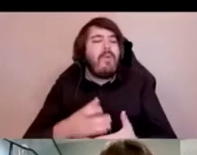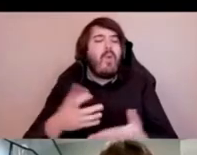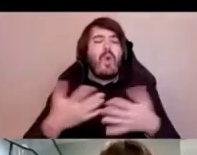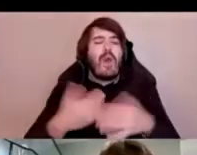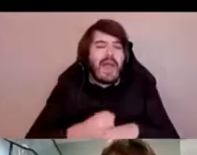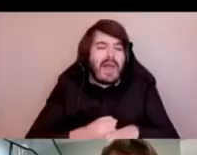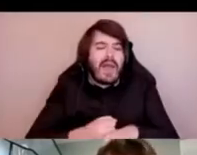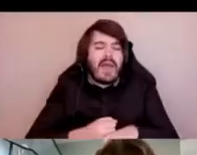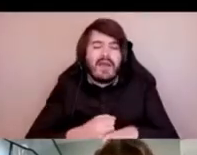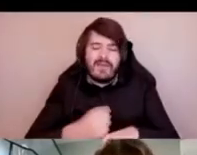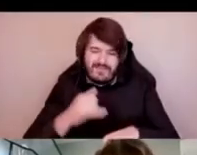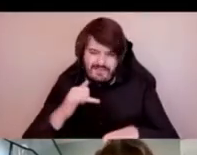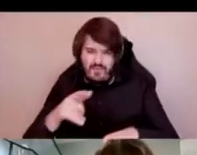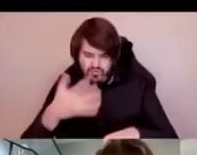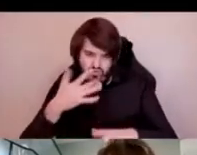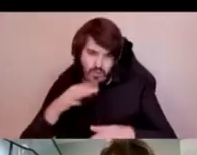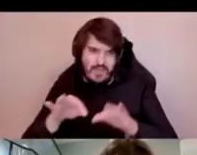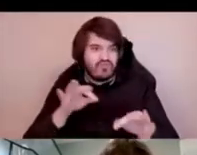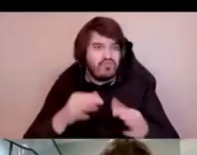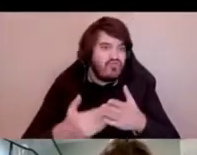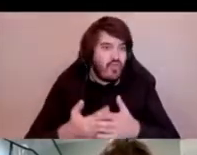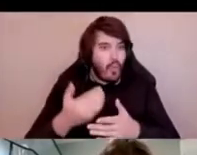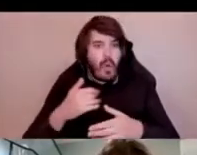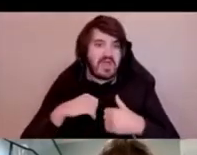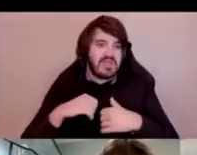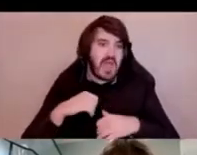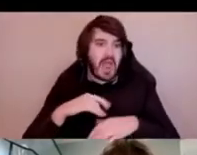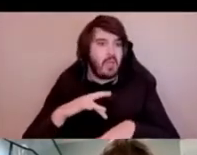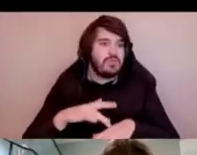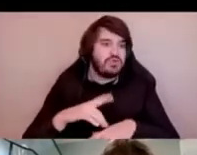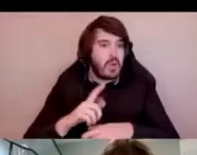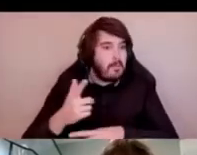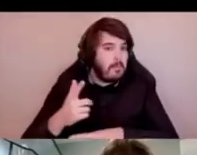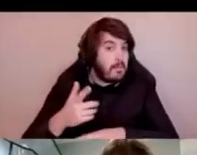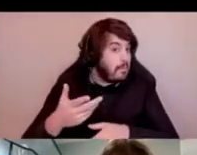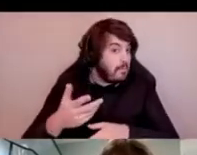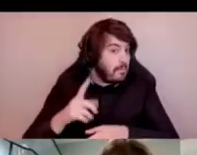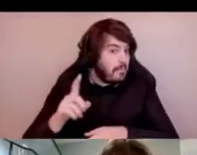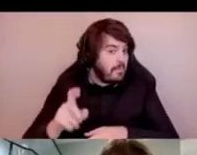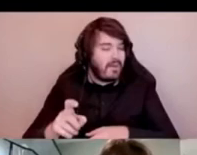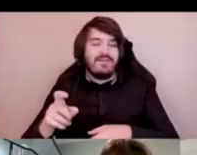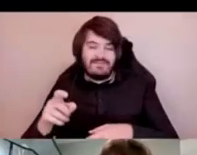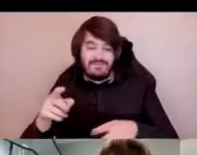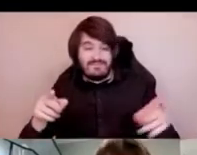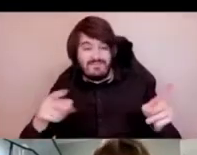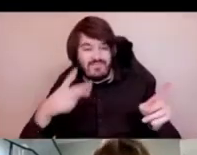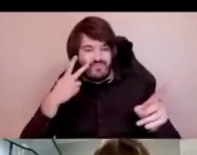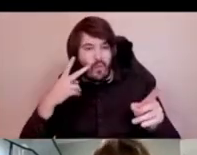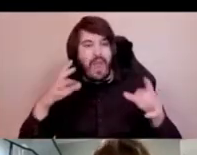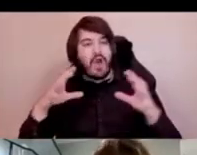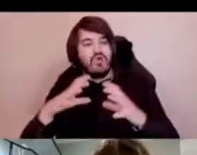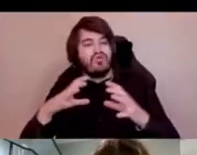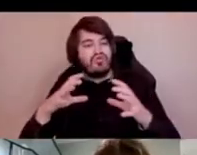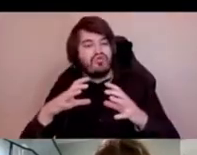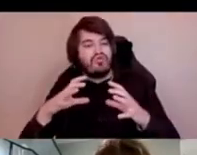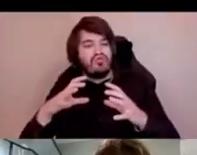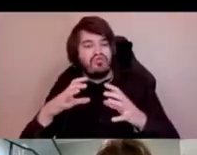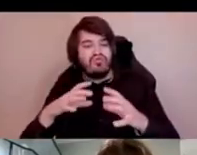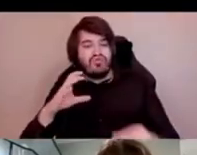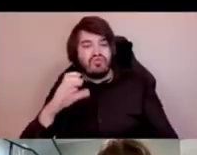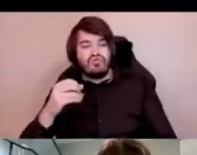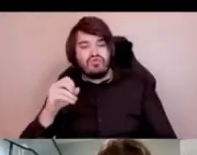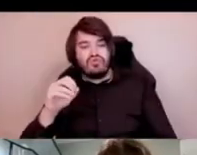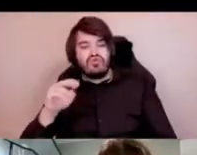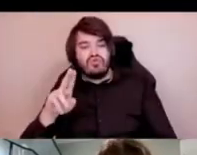que vous voulez découvrir des nouveaux légumes? Ici, dans la présentation, on voit un chou romanesco.